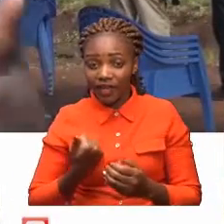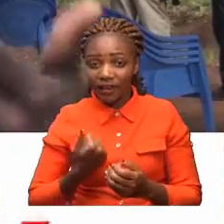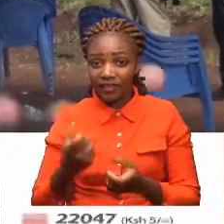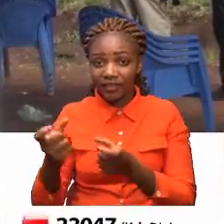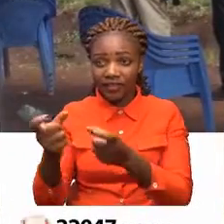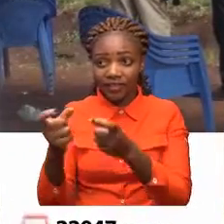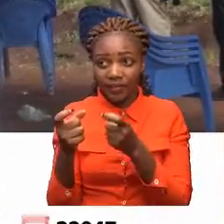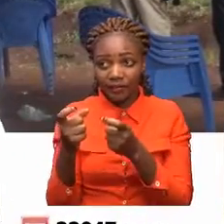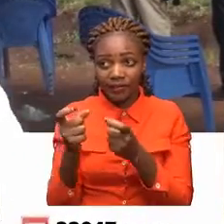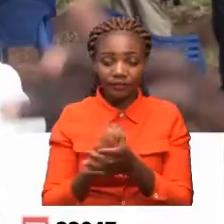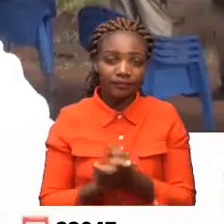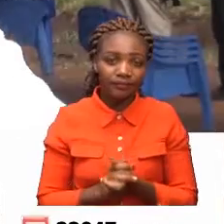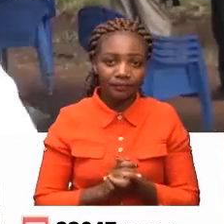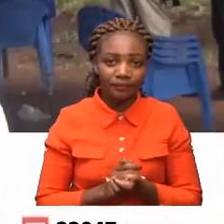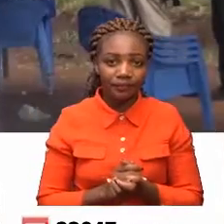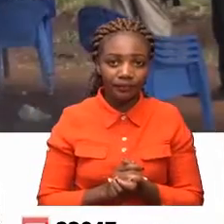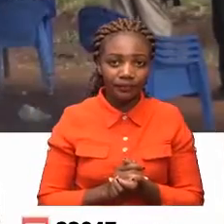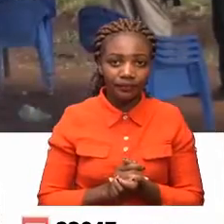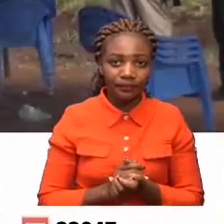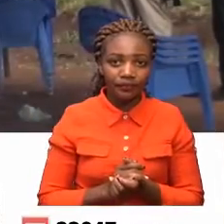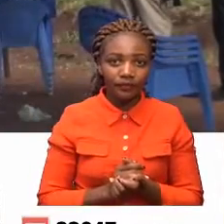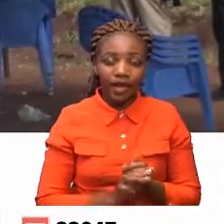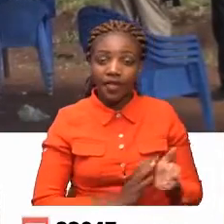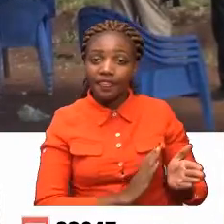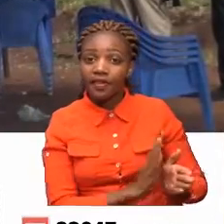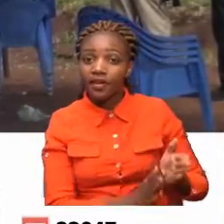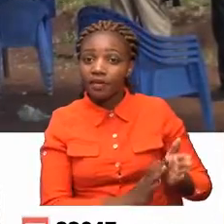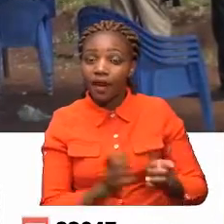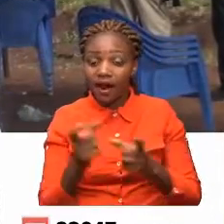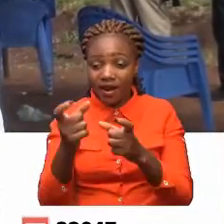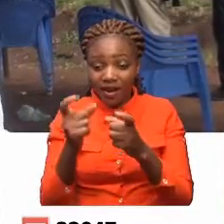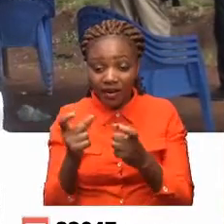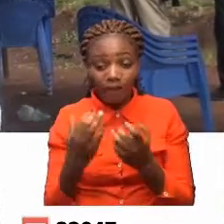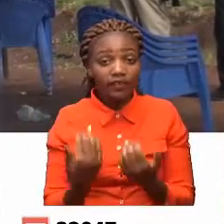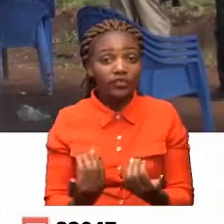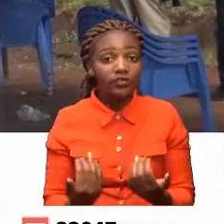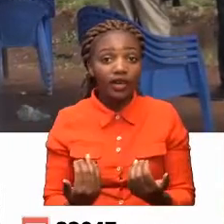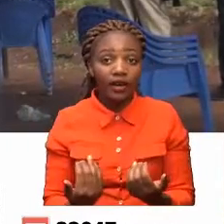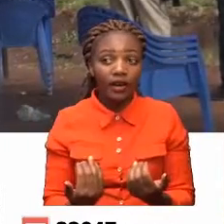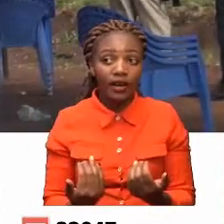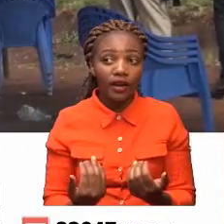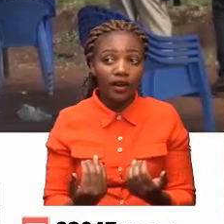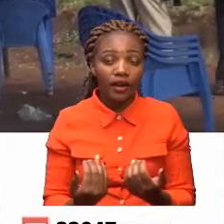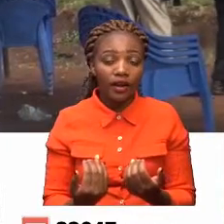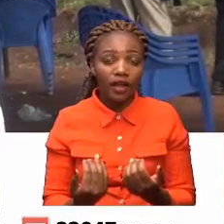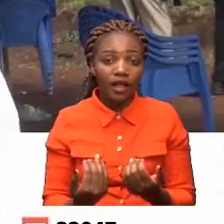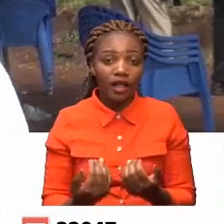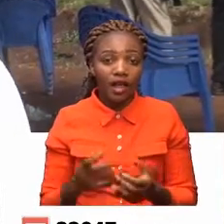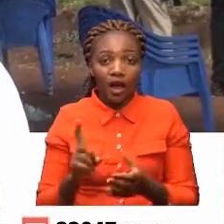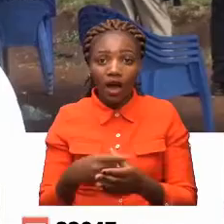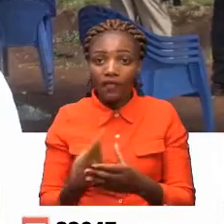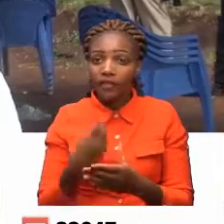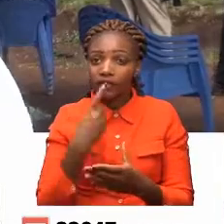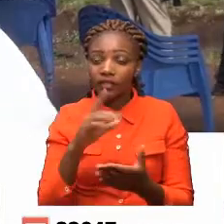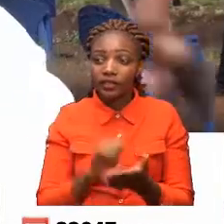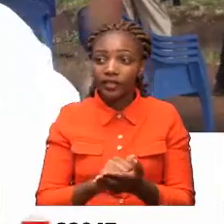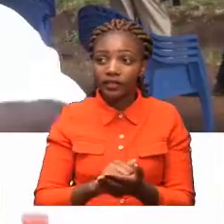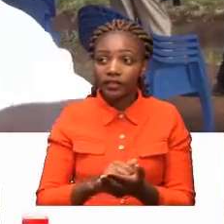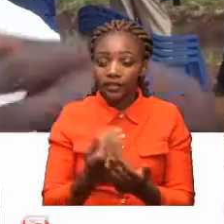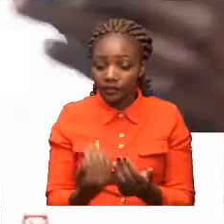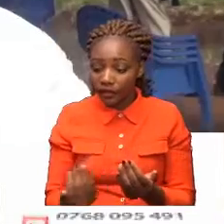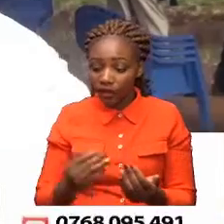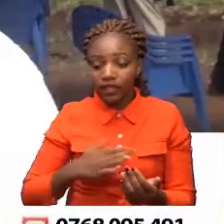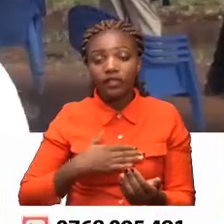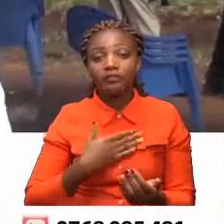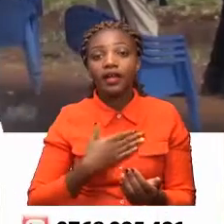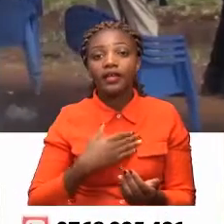nakuta jirani anarepu mtoto wake, na anakuwa na ile usito ya kusema kwamba mtoto ni wangu, wewe